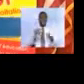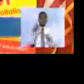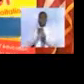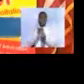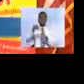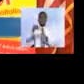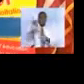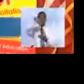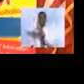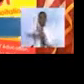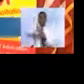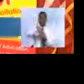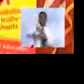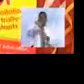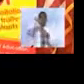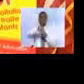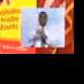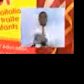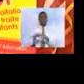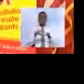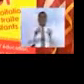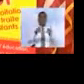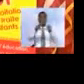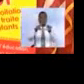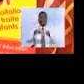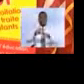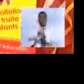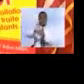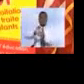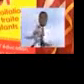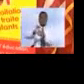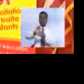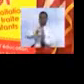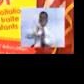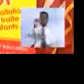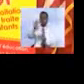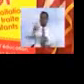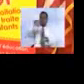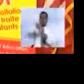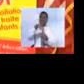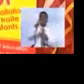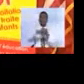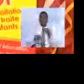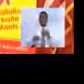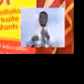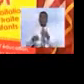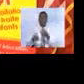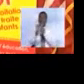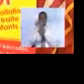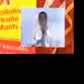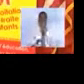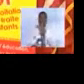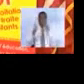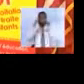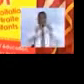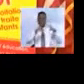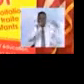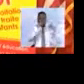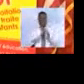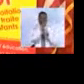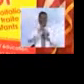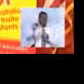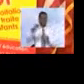travaillent-ils encore dans les plantations de cacao? Dans quelle localité exacte travaillent-ils?